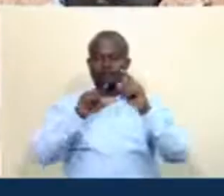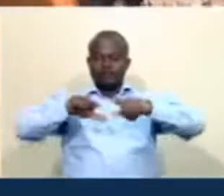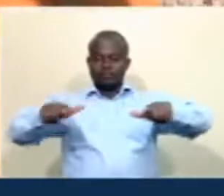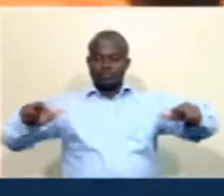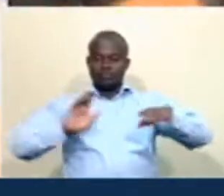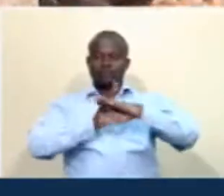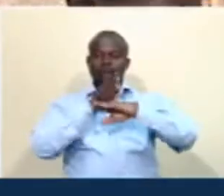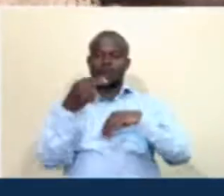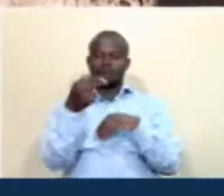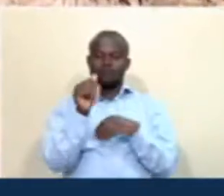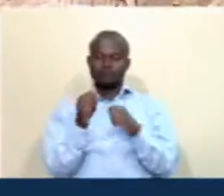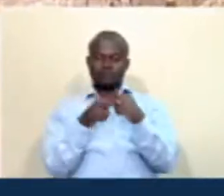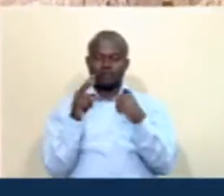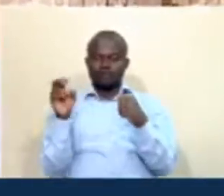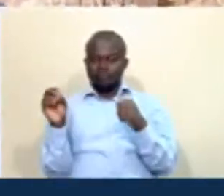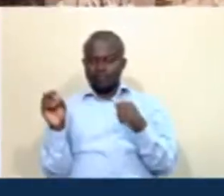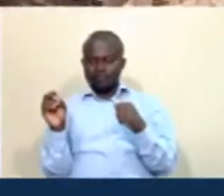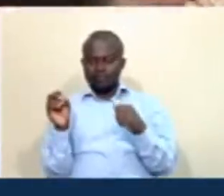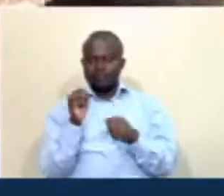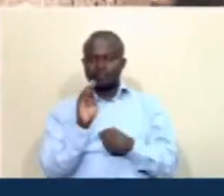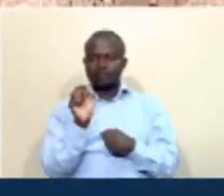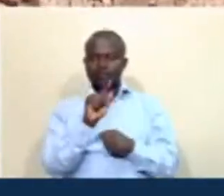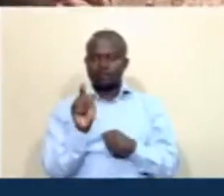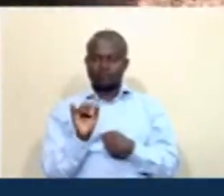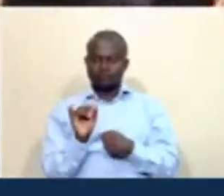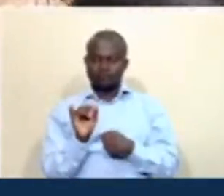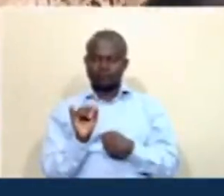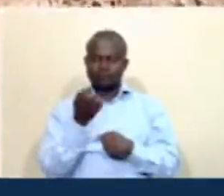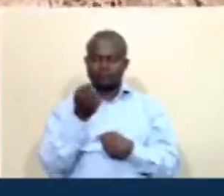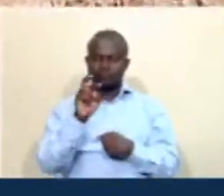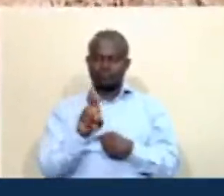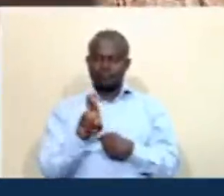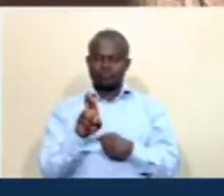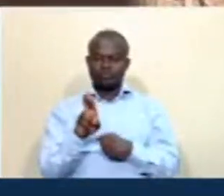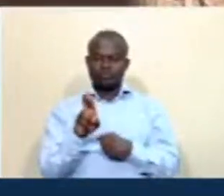bungana na hektari 700. Mbabazi Dorothy, Televiziyo y'u Rwanda.